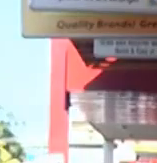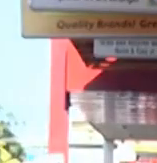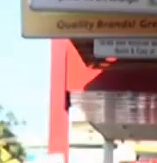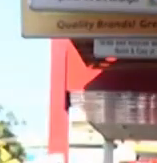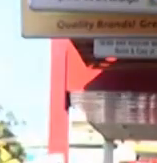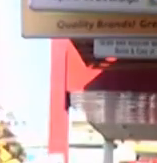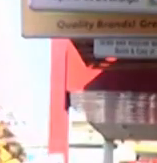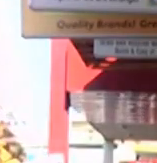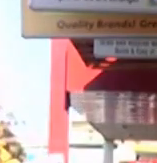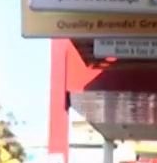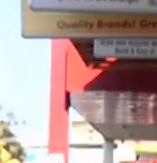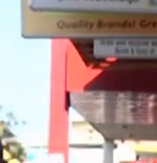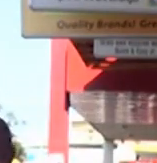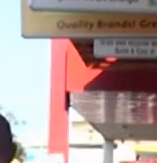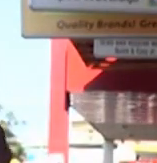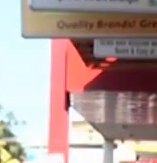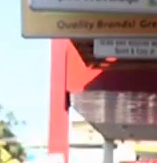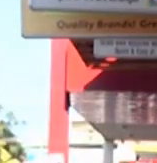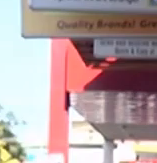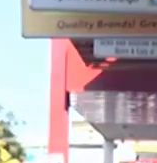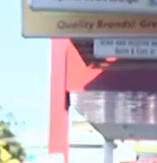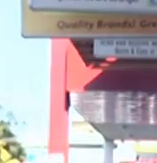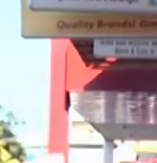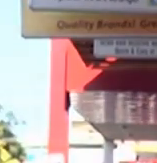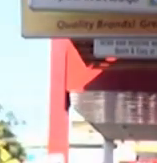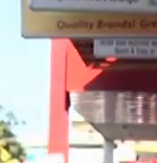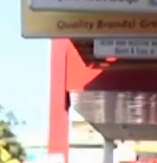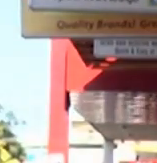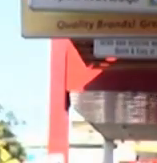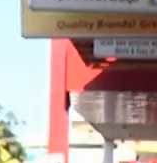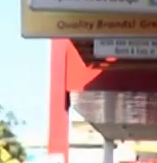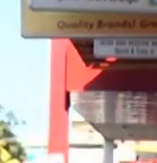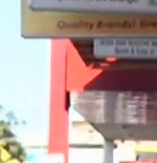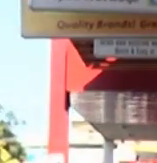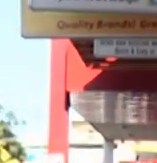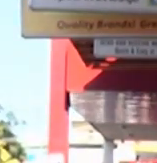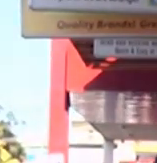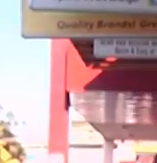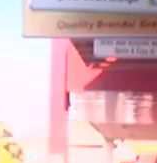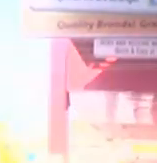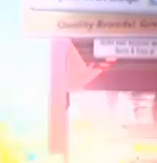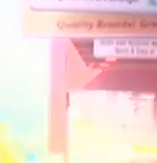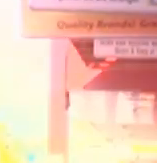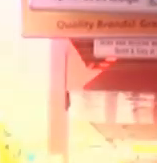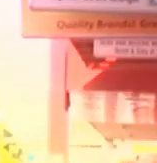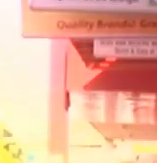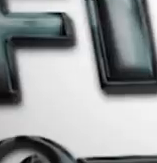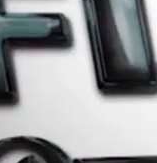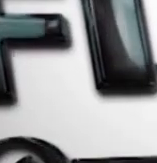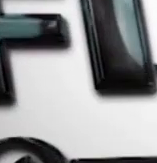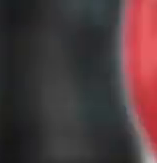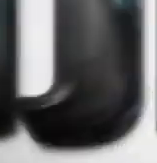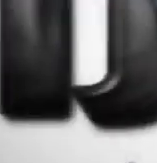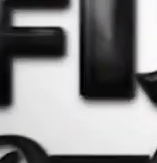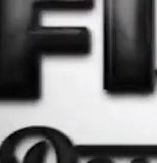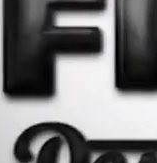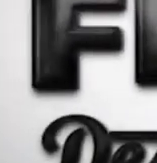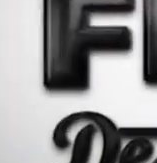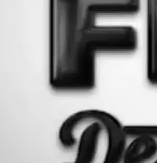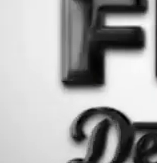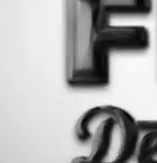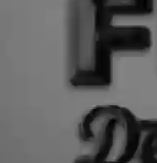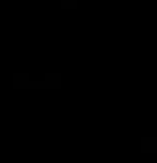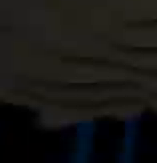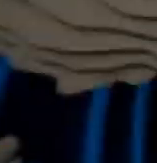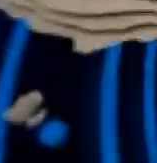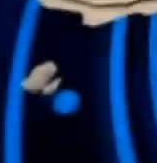Baik tu dia tahu Radio Fiji बहुत Radio Fiji रोज सुनता हूँ. Radio Fiji 2 देश